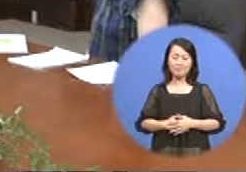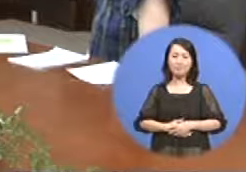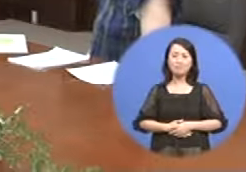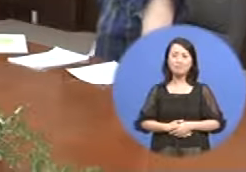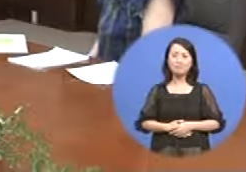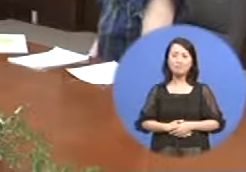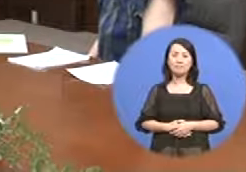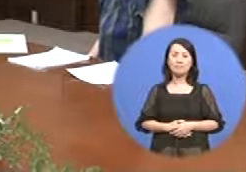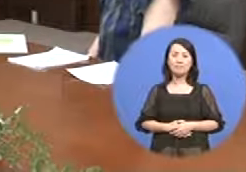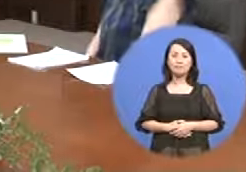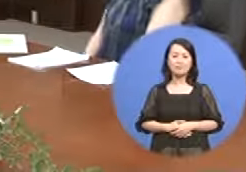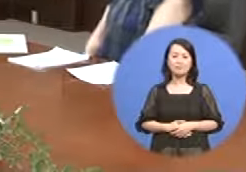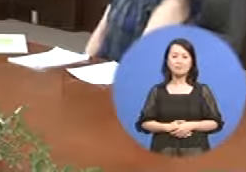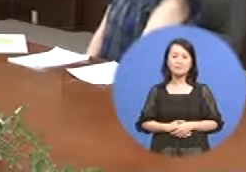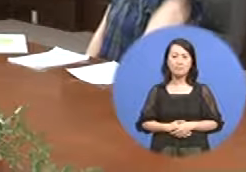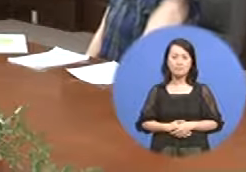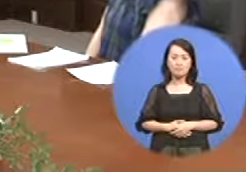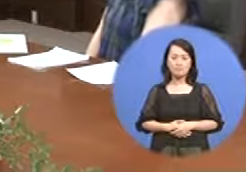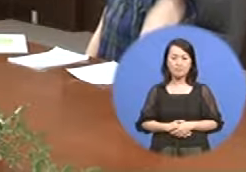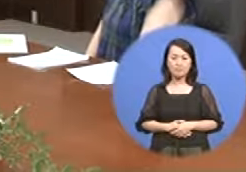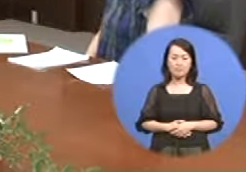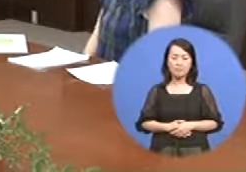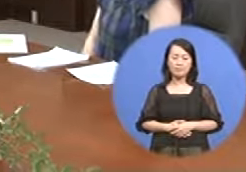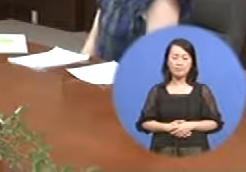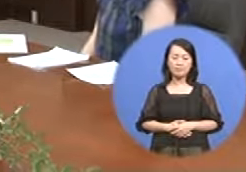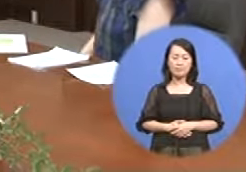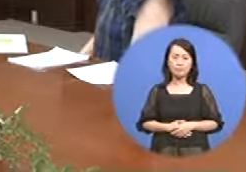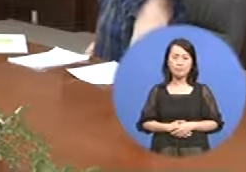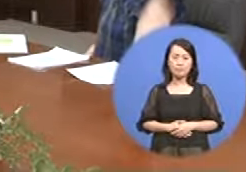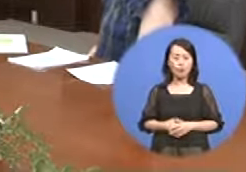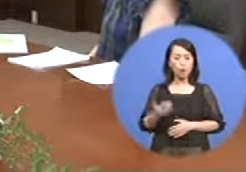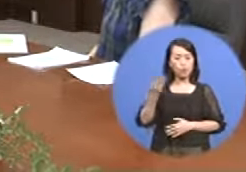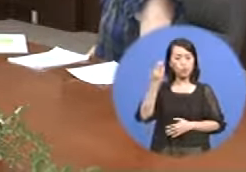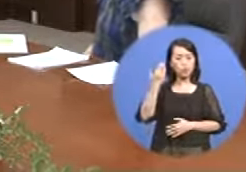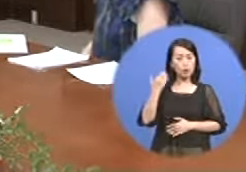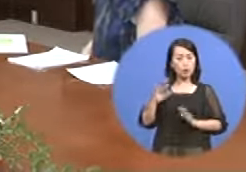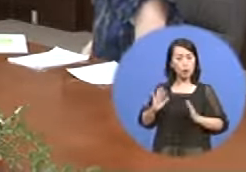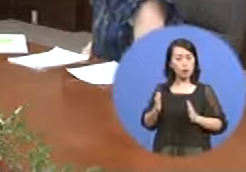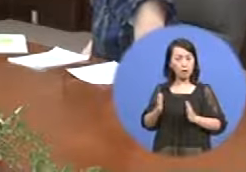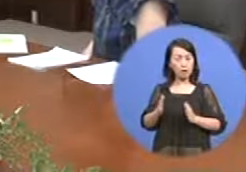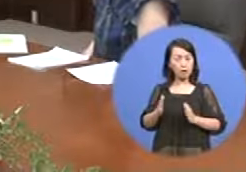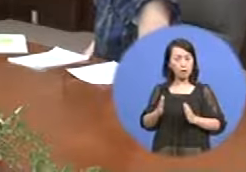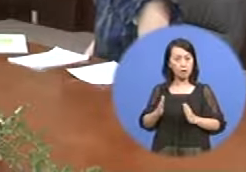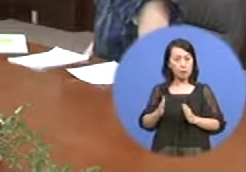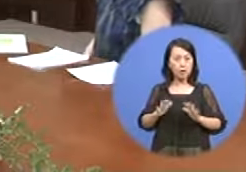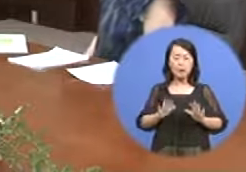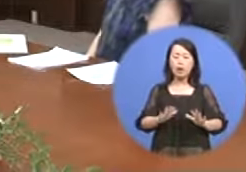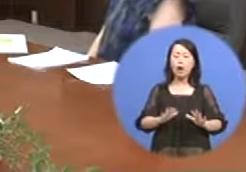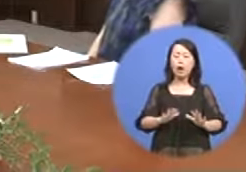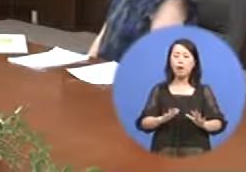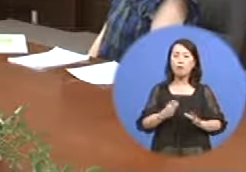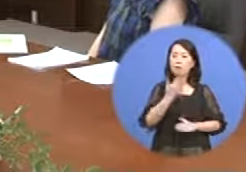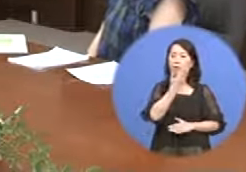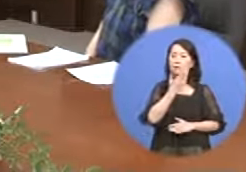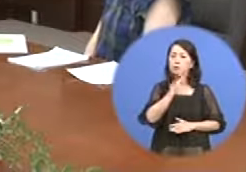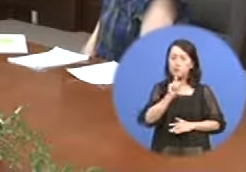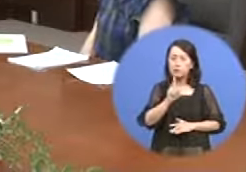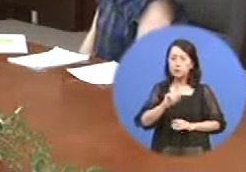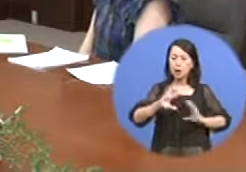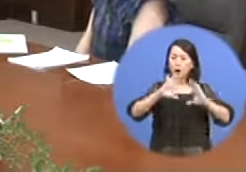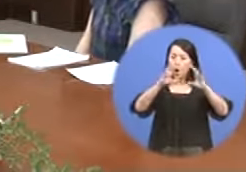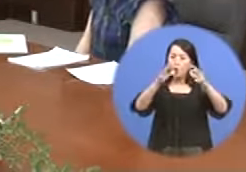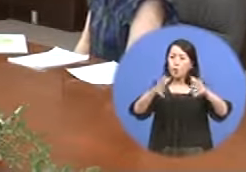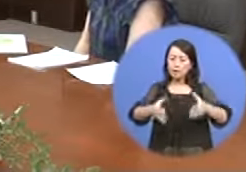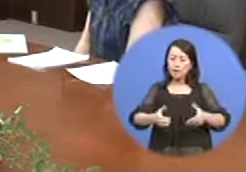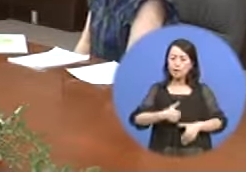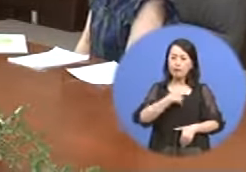ほど。はい、そして昔はなかったんですが、国際人の育成というのが、はいはいはいはい、これ